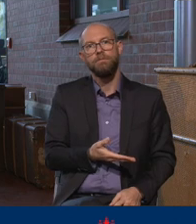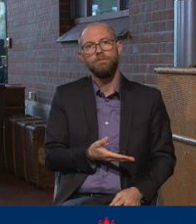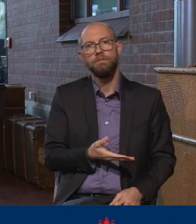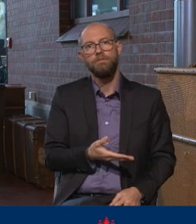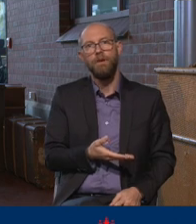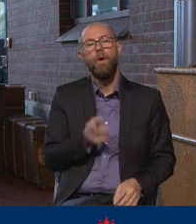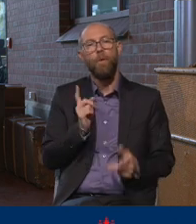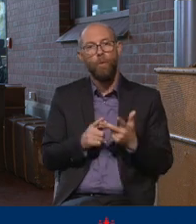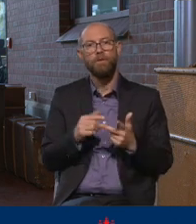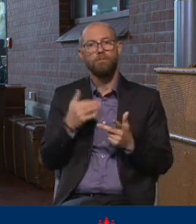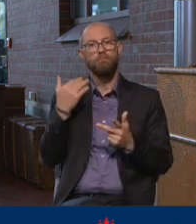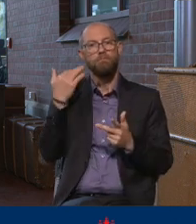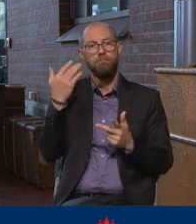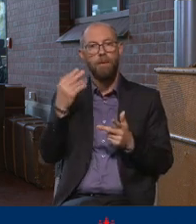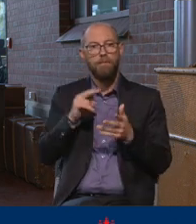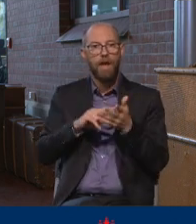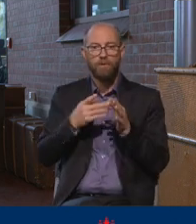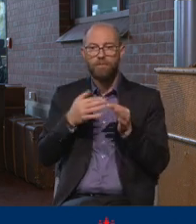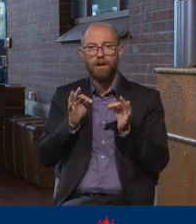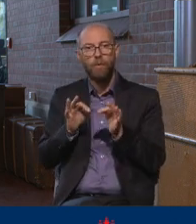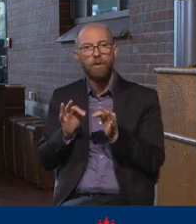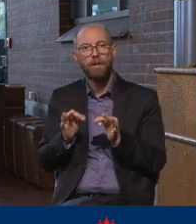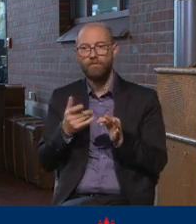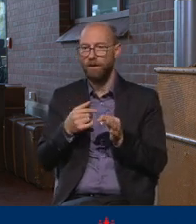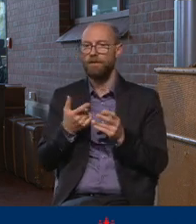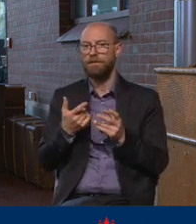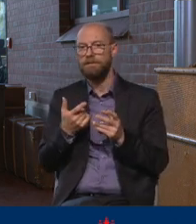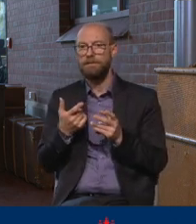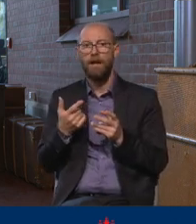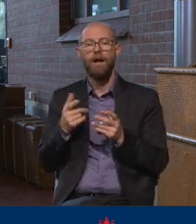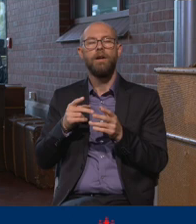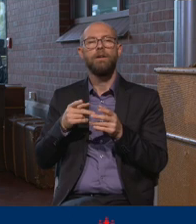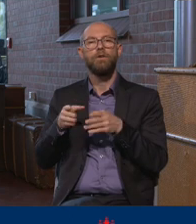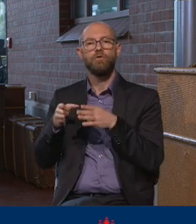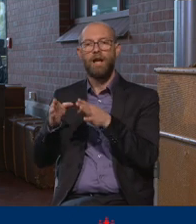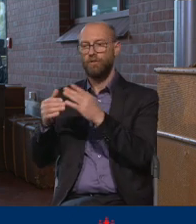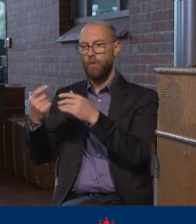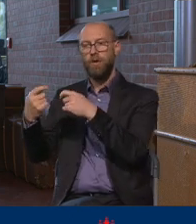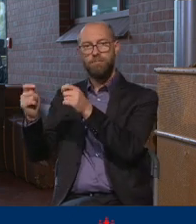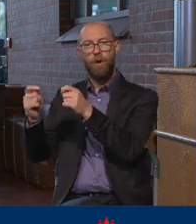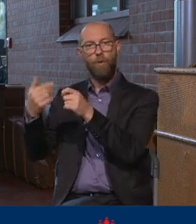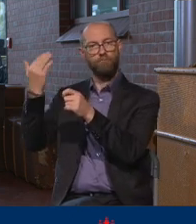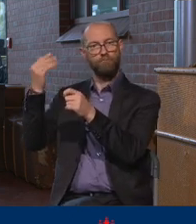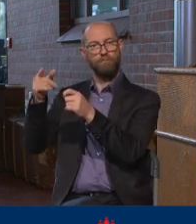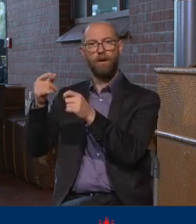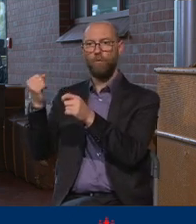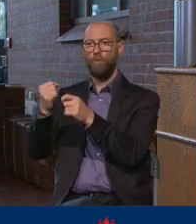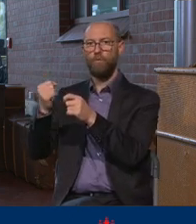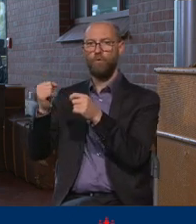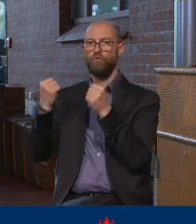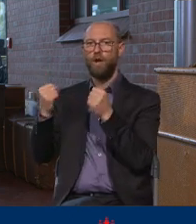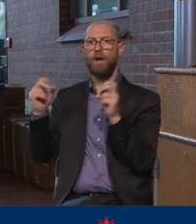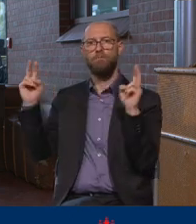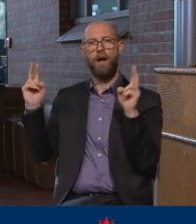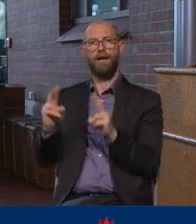dann irgendwann näher rückt wir waren sehr beeinträchtigt als die straßen neu gebaut wurde was vergleichsweise in sehr geringem